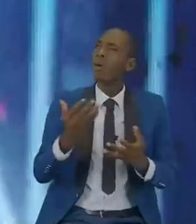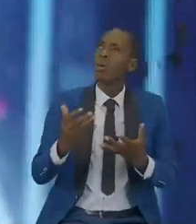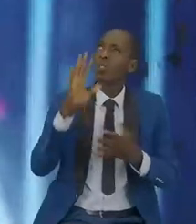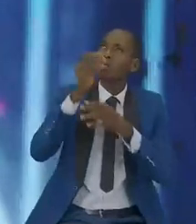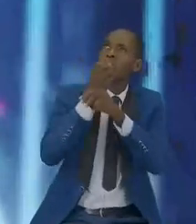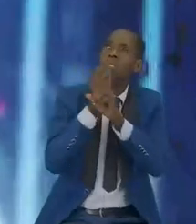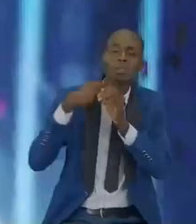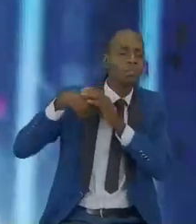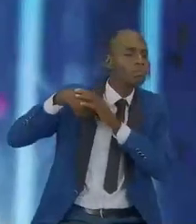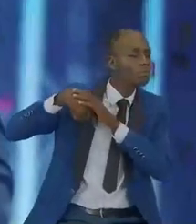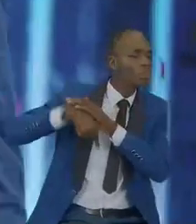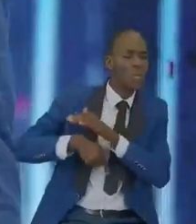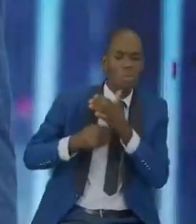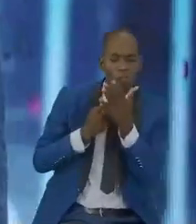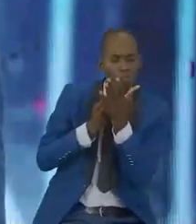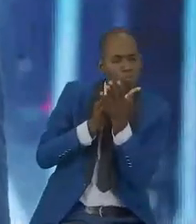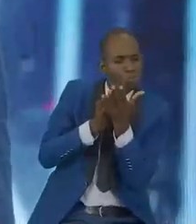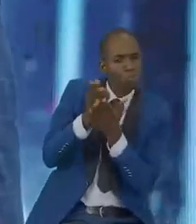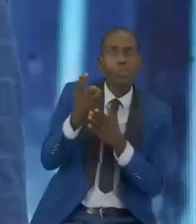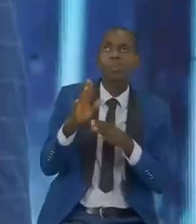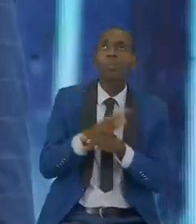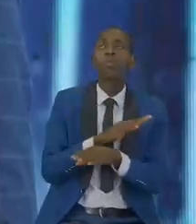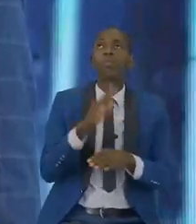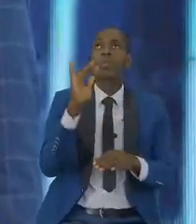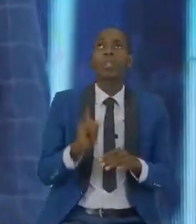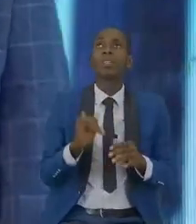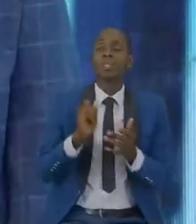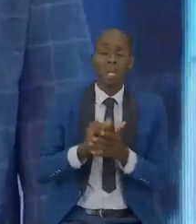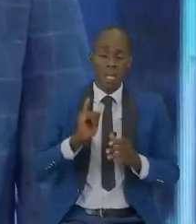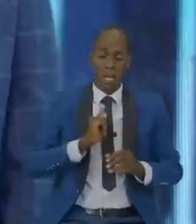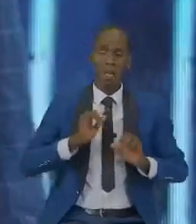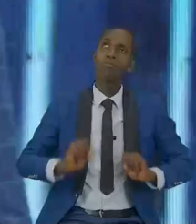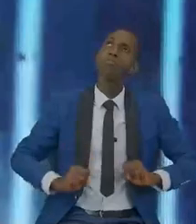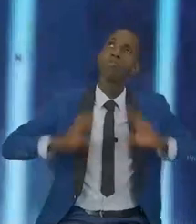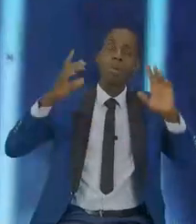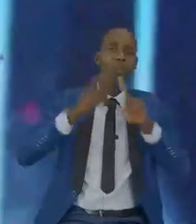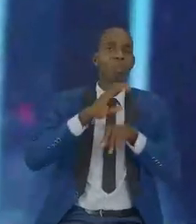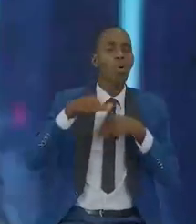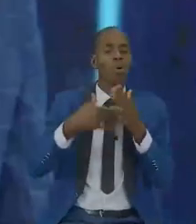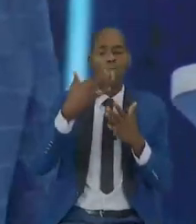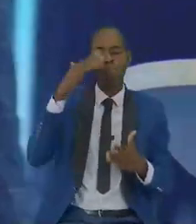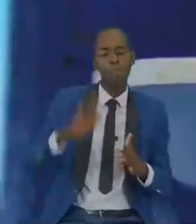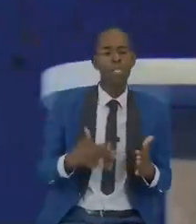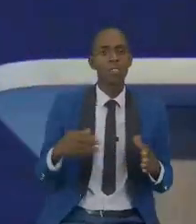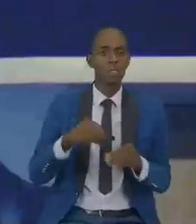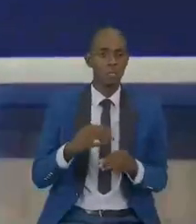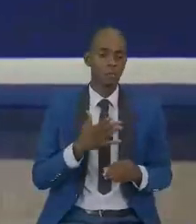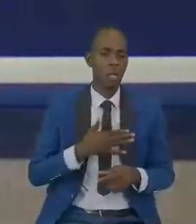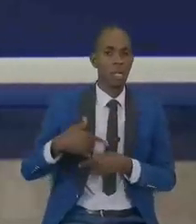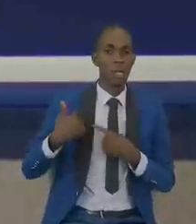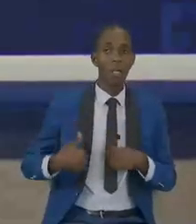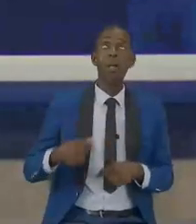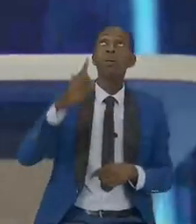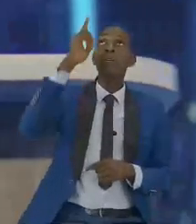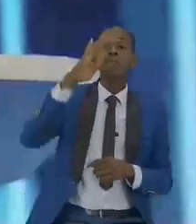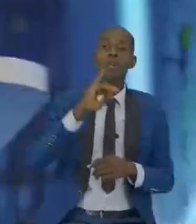salut. Je le veux honnêtement et de tout mon cœur, que je me détourne de toutes les